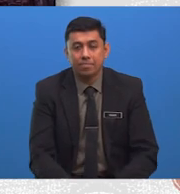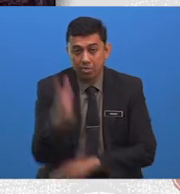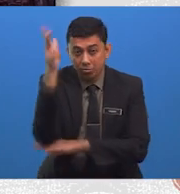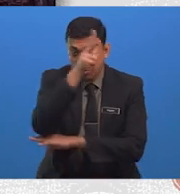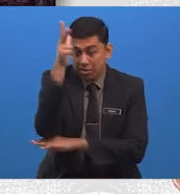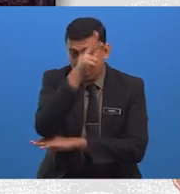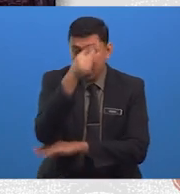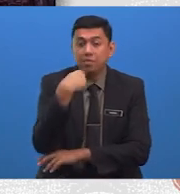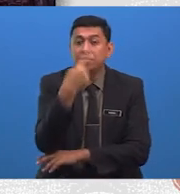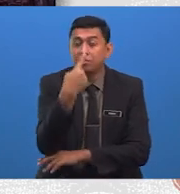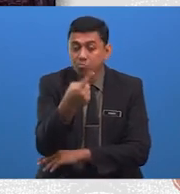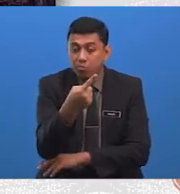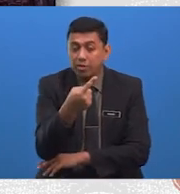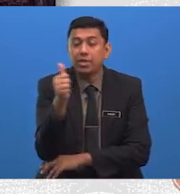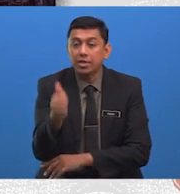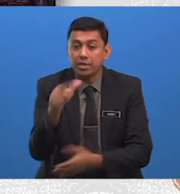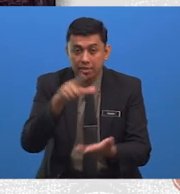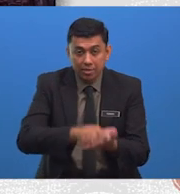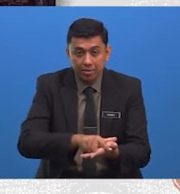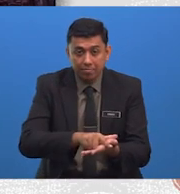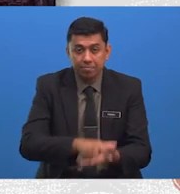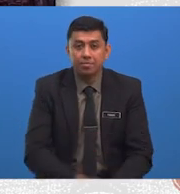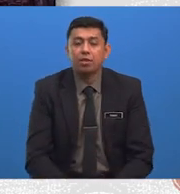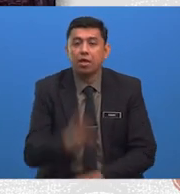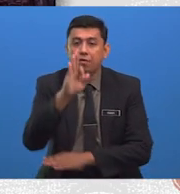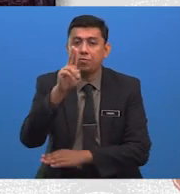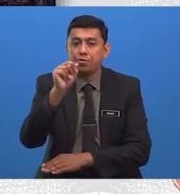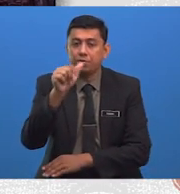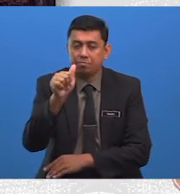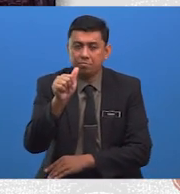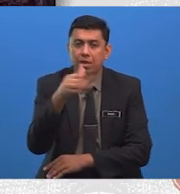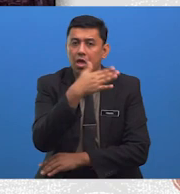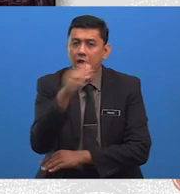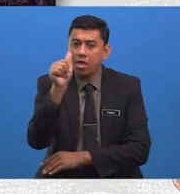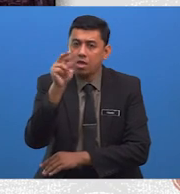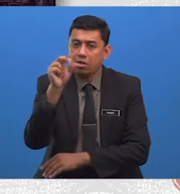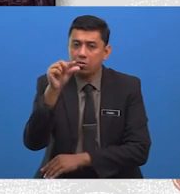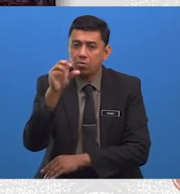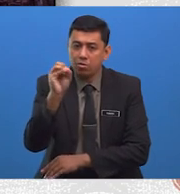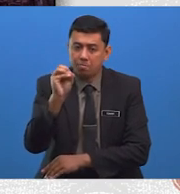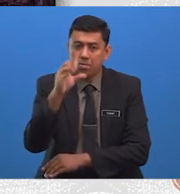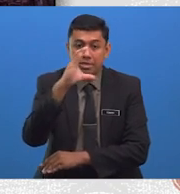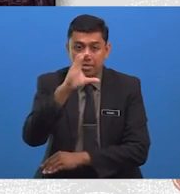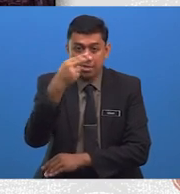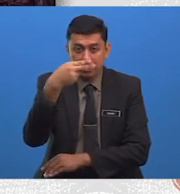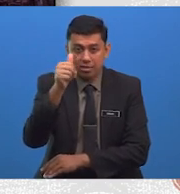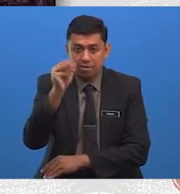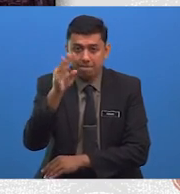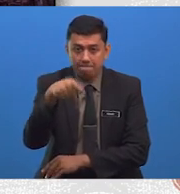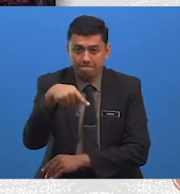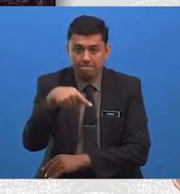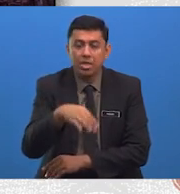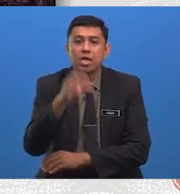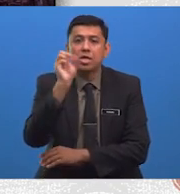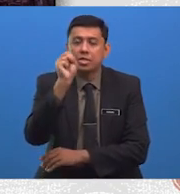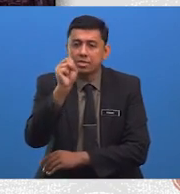Kerajaan-kerajaan tersebut ialah Kerajaan Punan, Kerajaan Angkor, Kerajaan Champa, Kerajaan